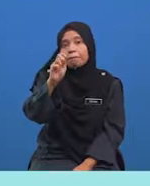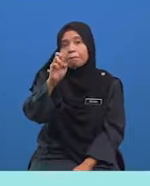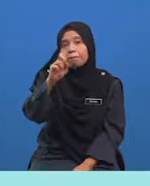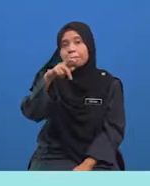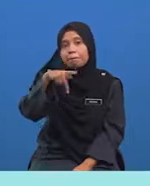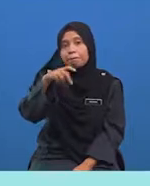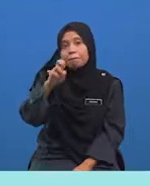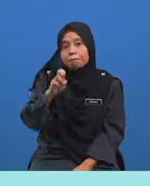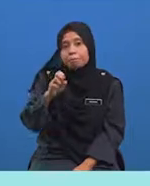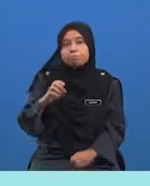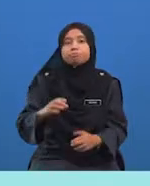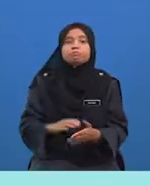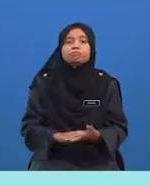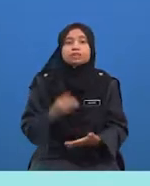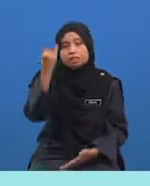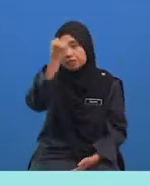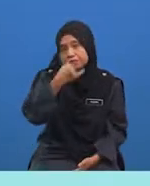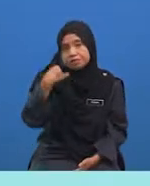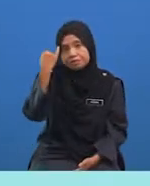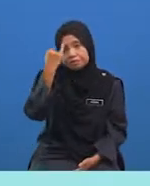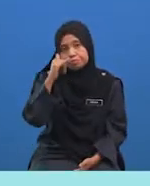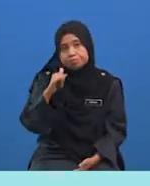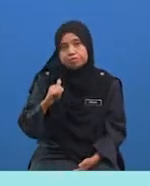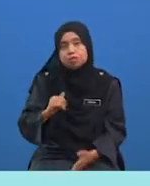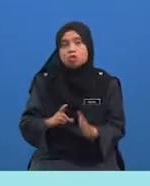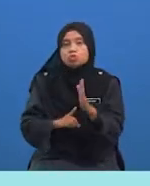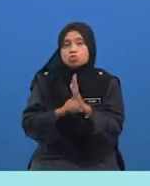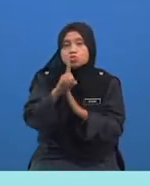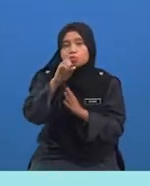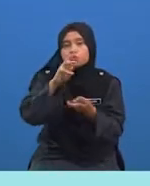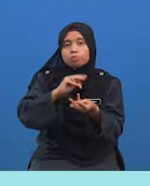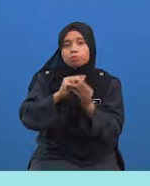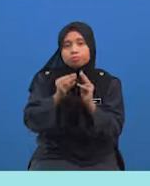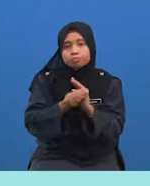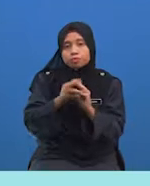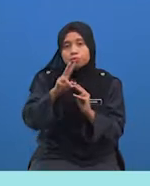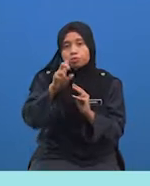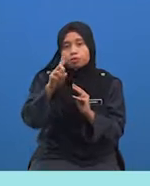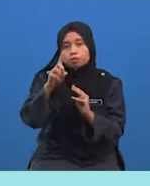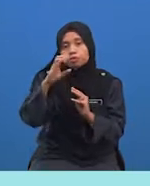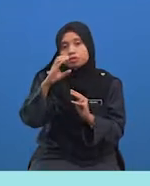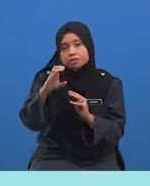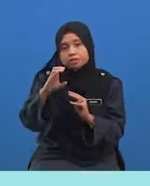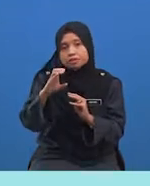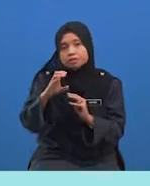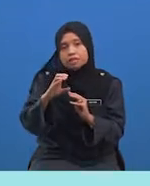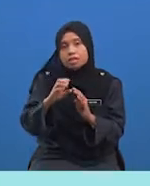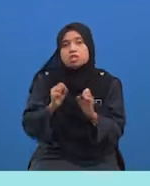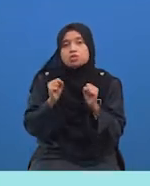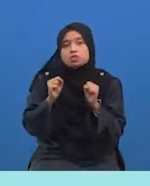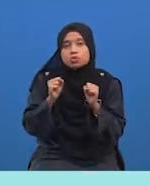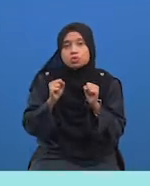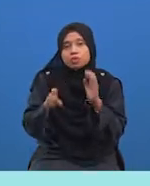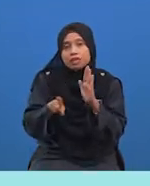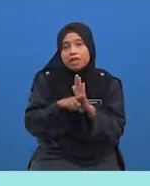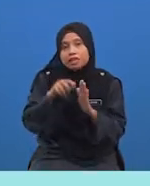Ciri-ciri iklim step ialah suhu musim panas 21 darjah Celsius, suhu musim sejuk